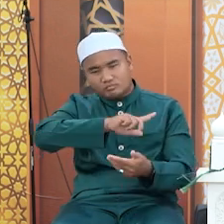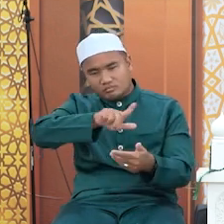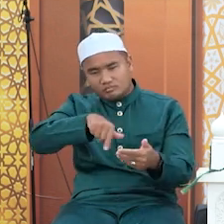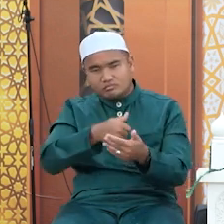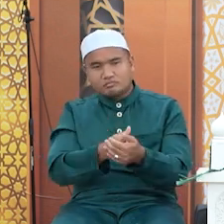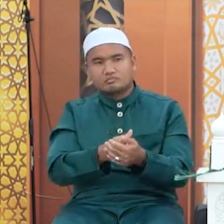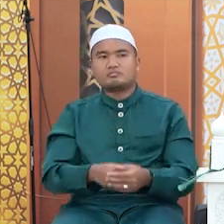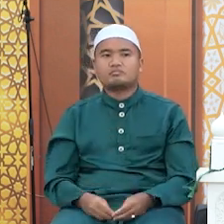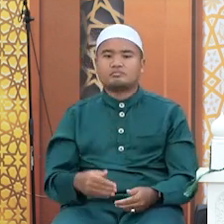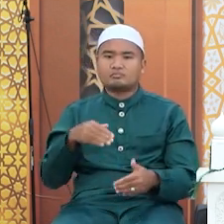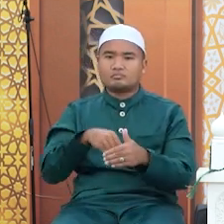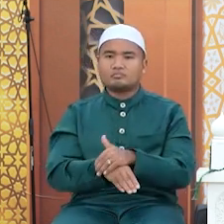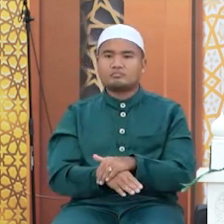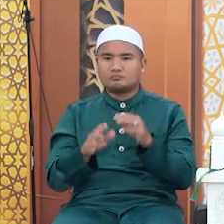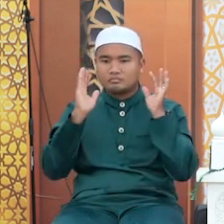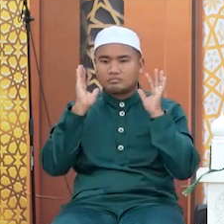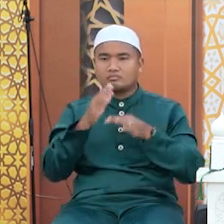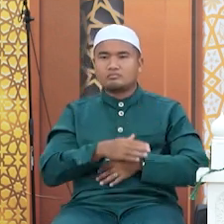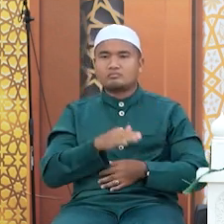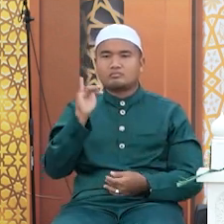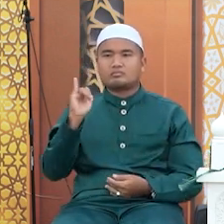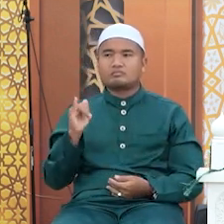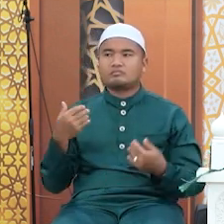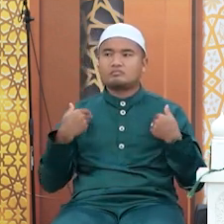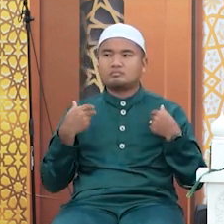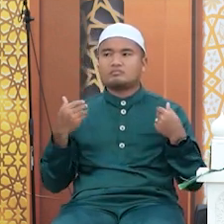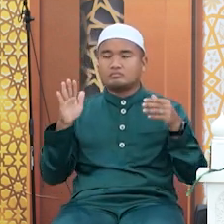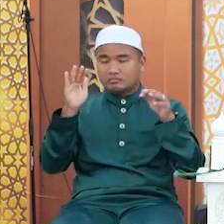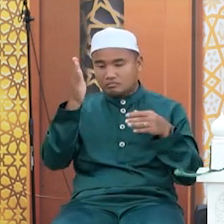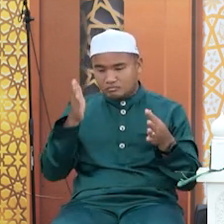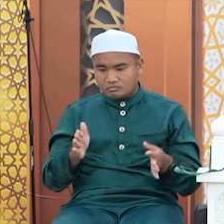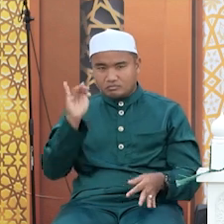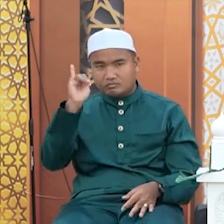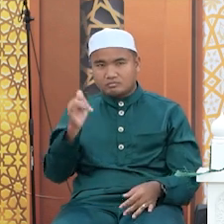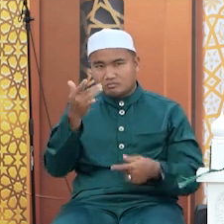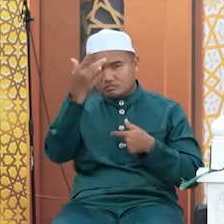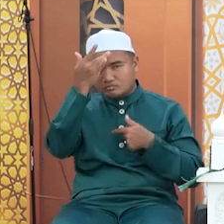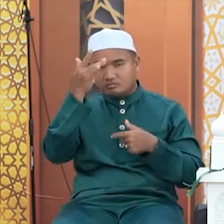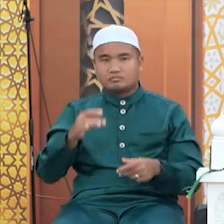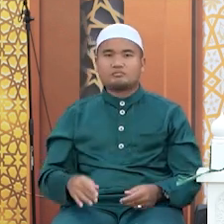Dalam solat ada orang yang uzur. Salah seorangnya bernama